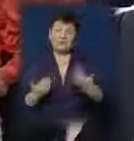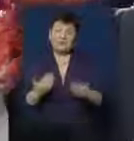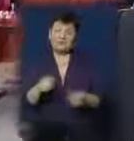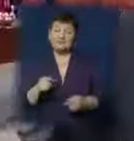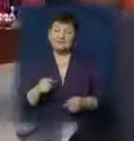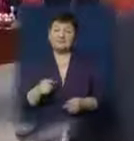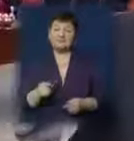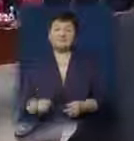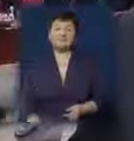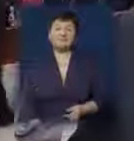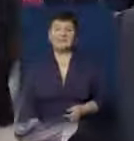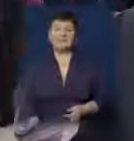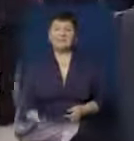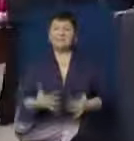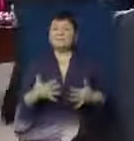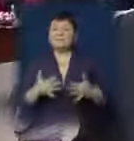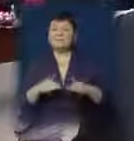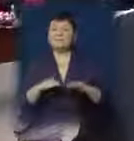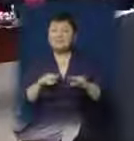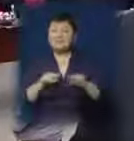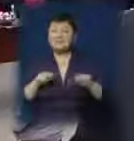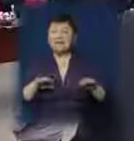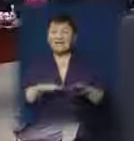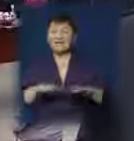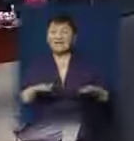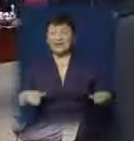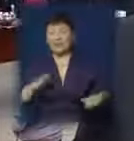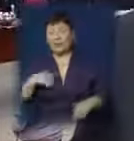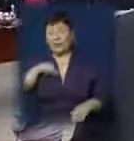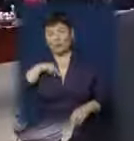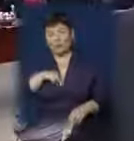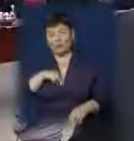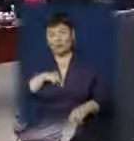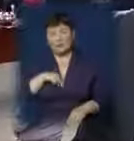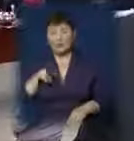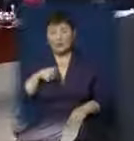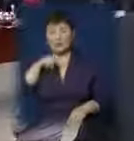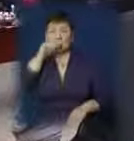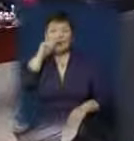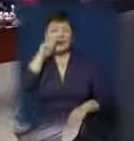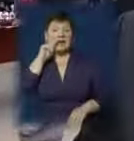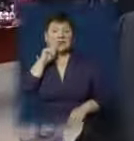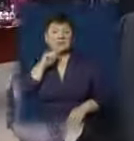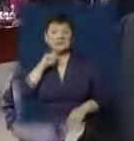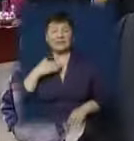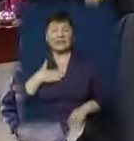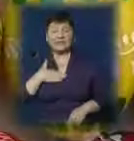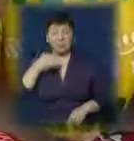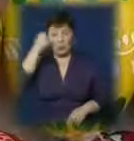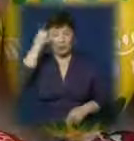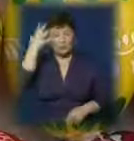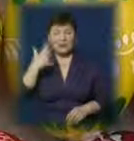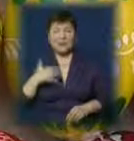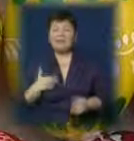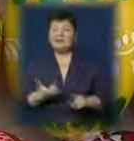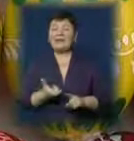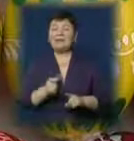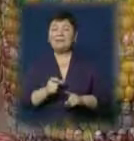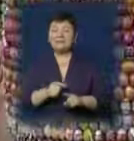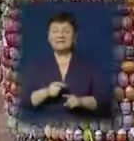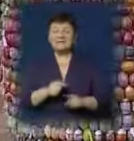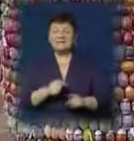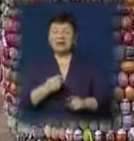мірі привчає дітей і до нашої духовності, до нашої української духовності, до нашої культури. Найбільша писанка